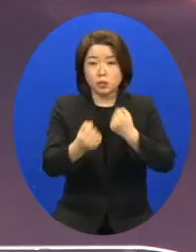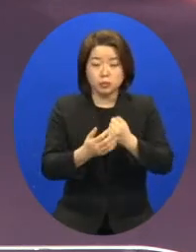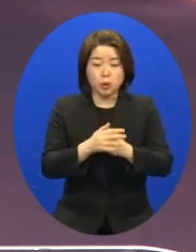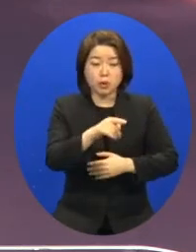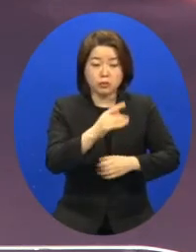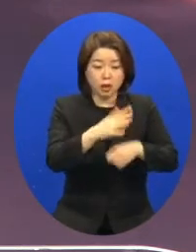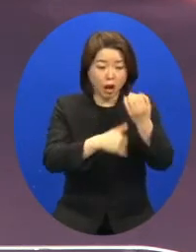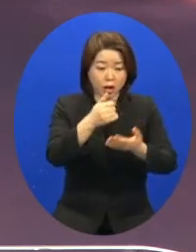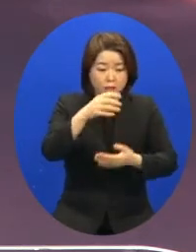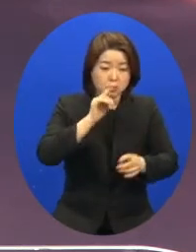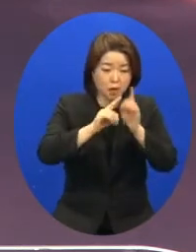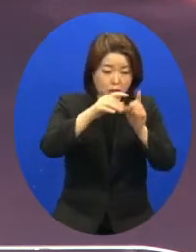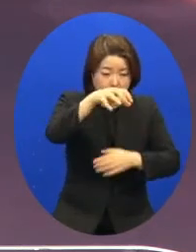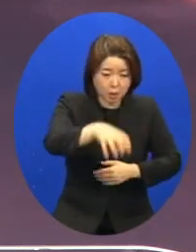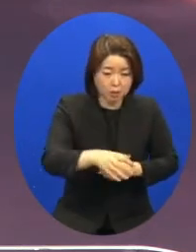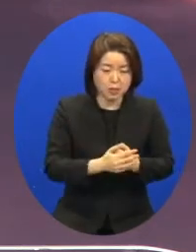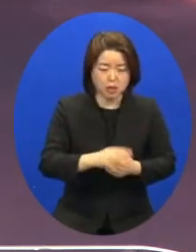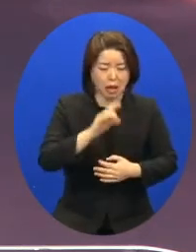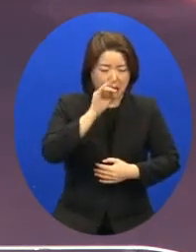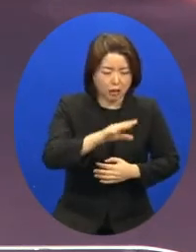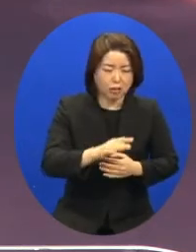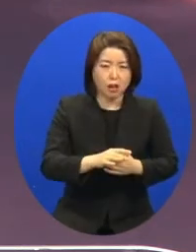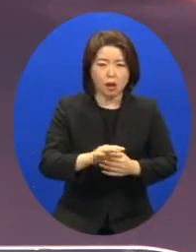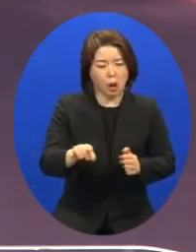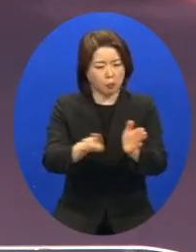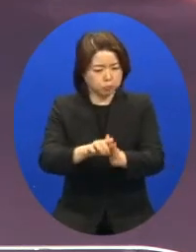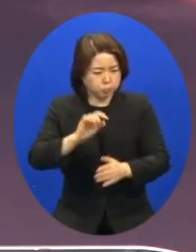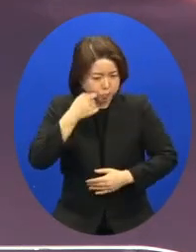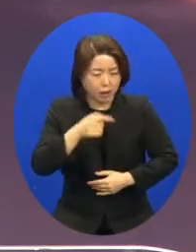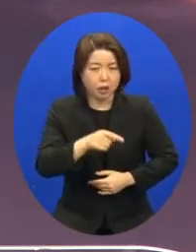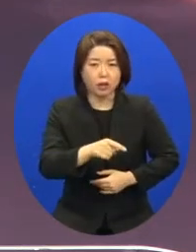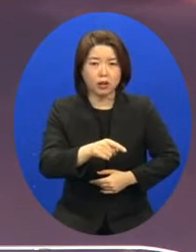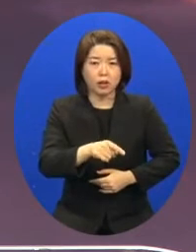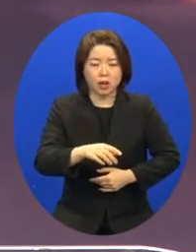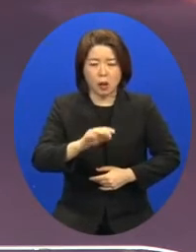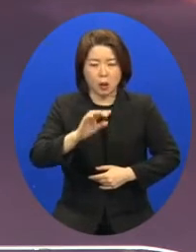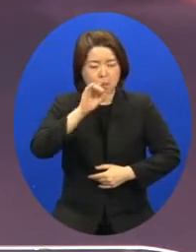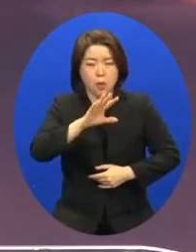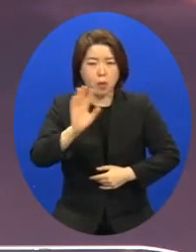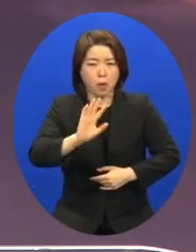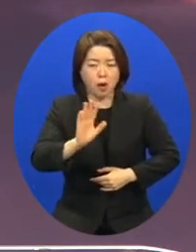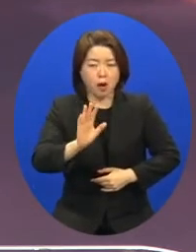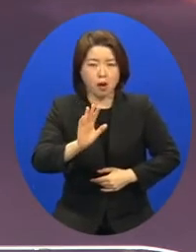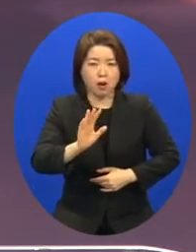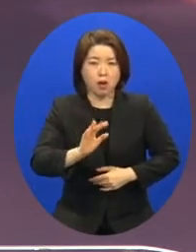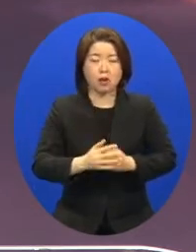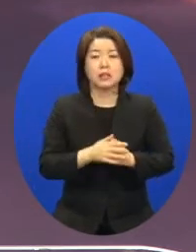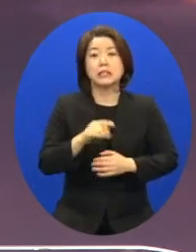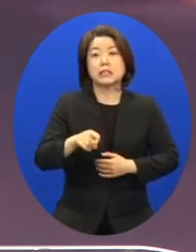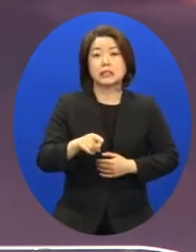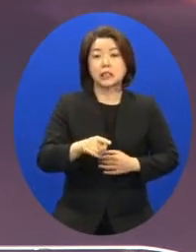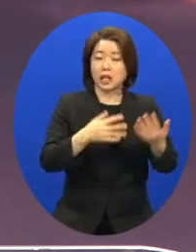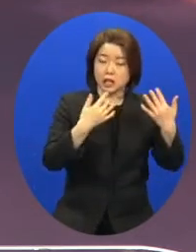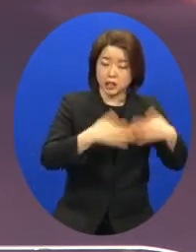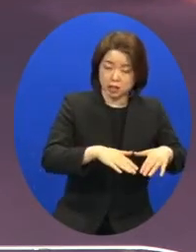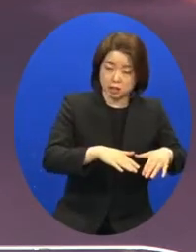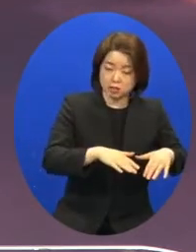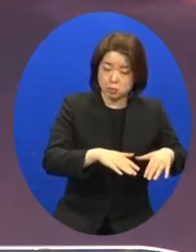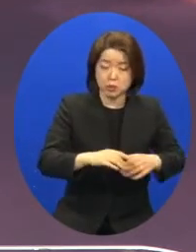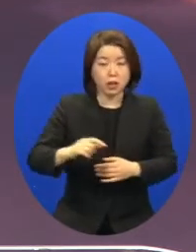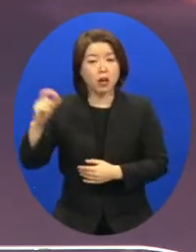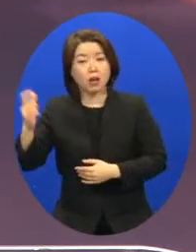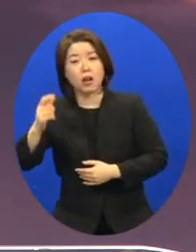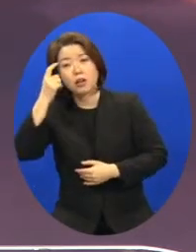하나님의 말씀 앞에서 안 된다, 믿어지지 않는다, 못하겠다, 그게 약한 겁니까? 강한